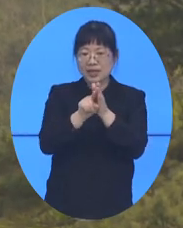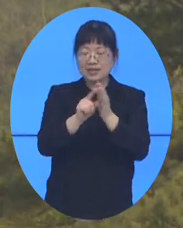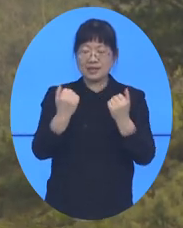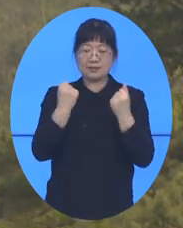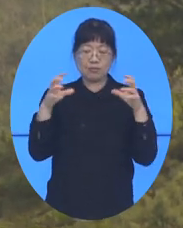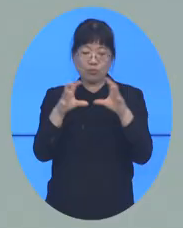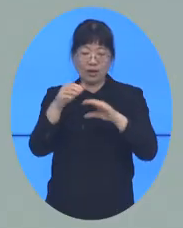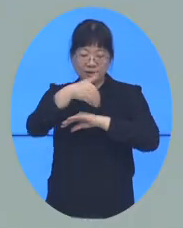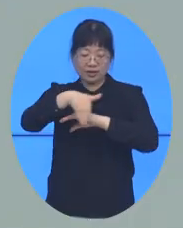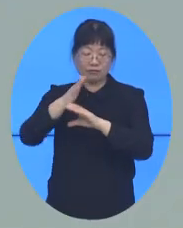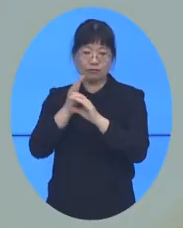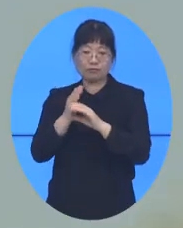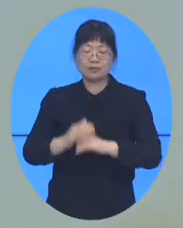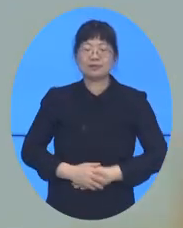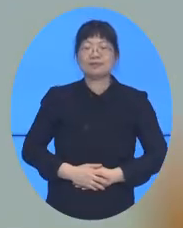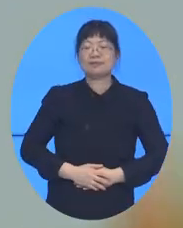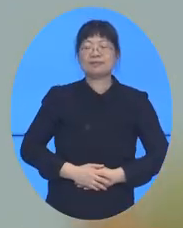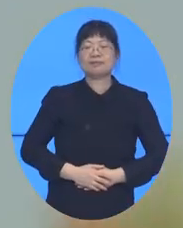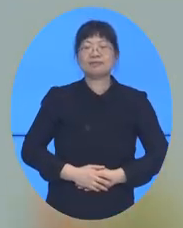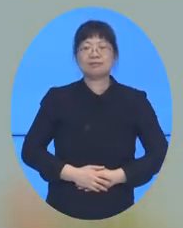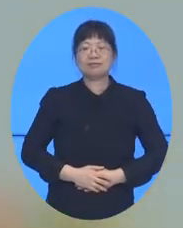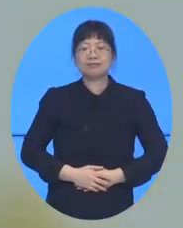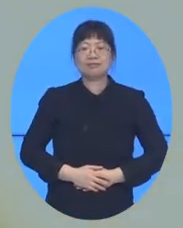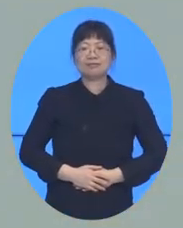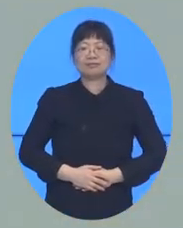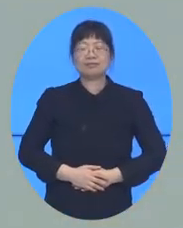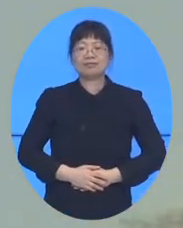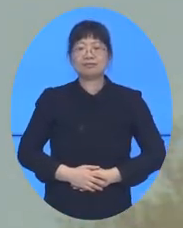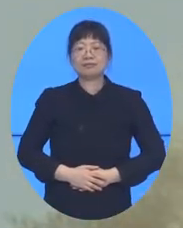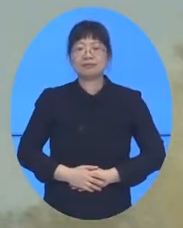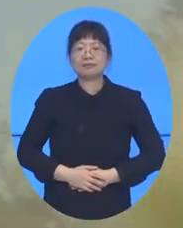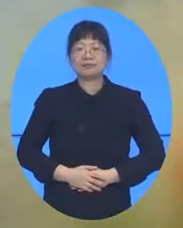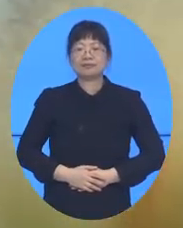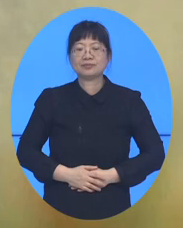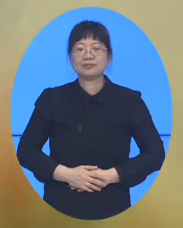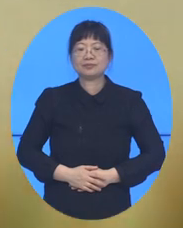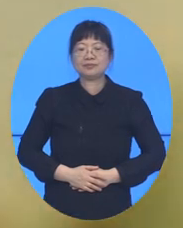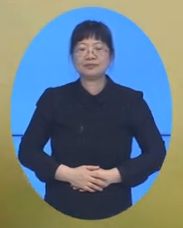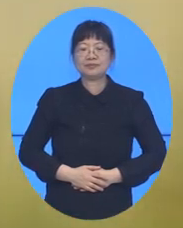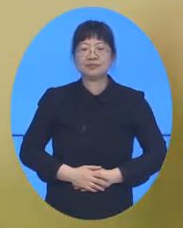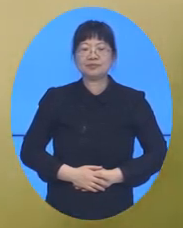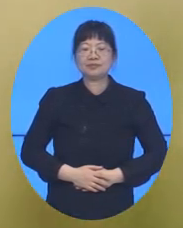진압할 수 있도록 전력을 다할 방침입니다. 경기CCTV 최창순입니다.